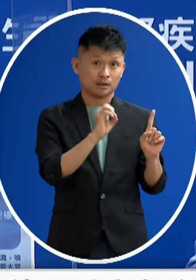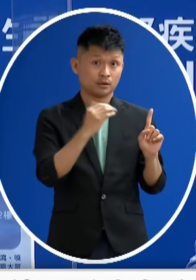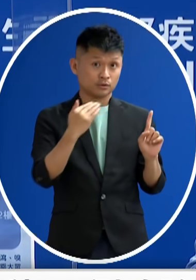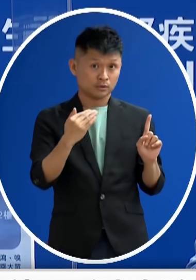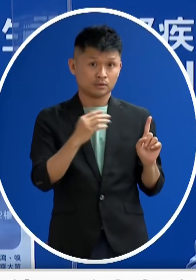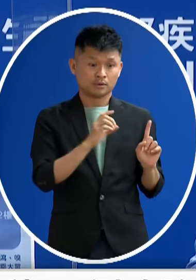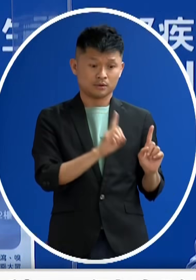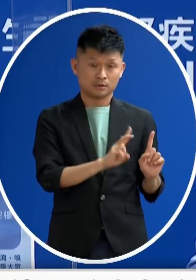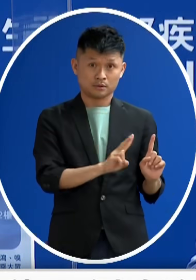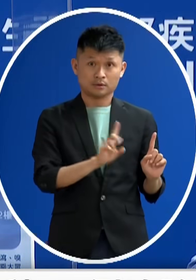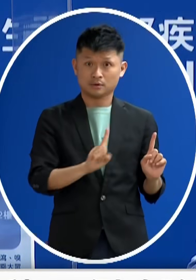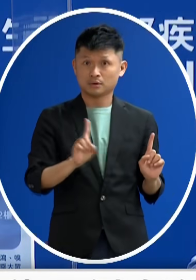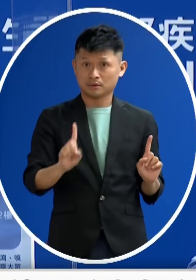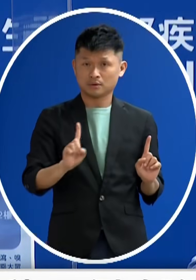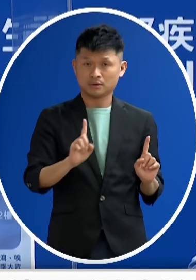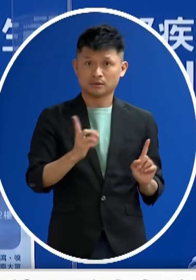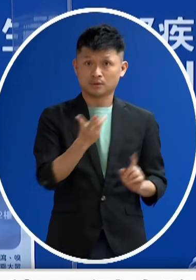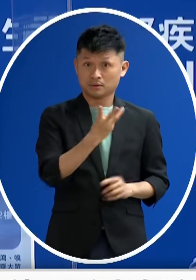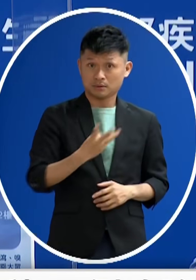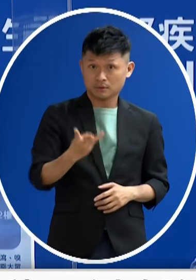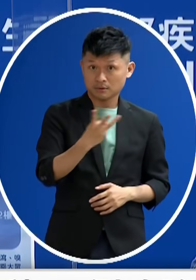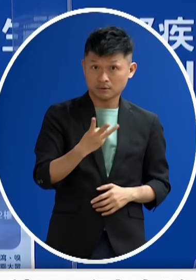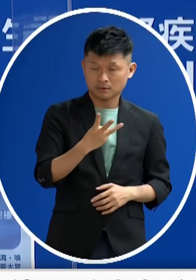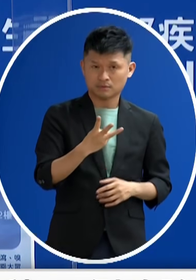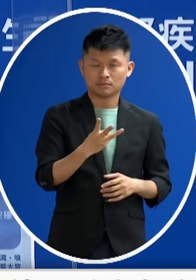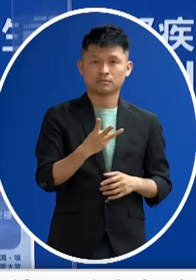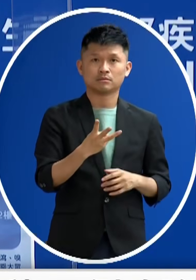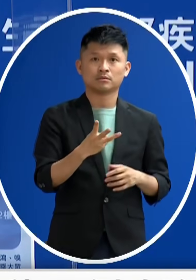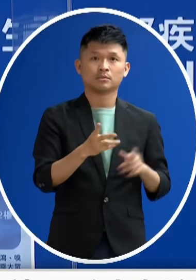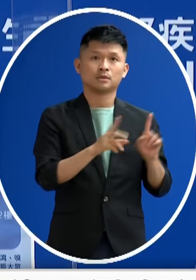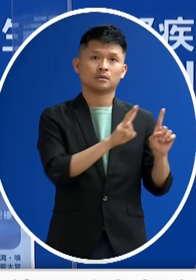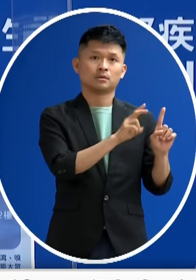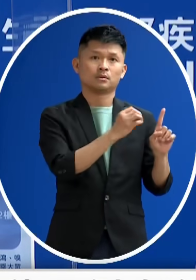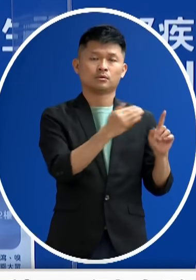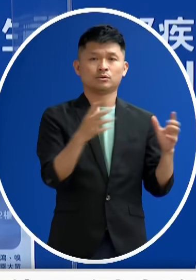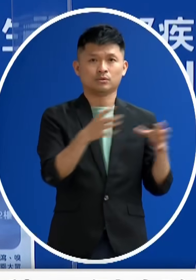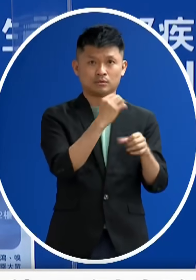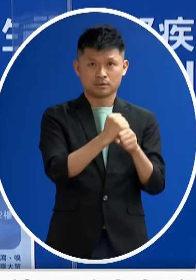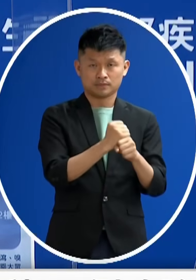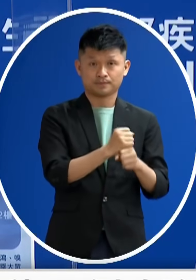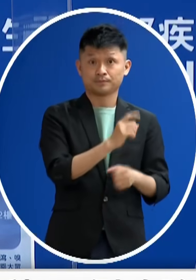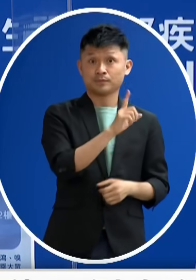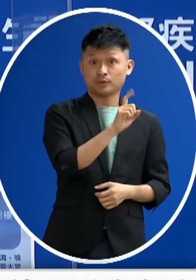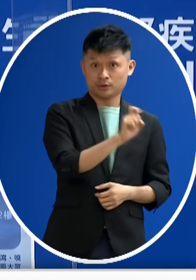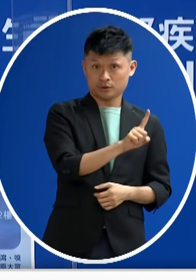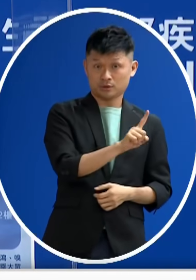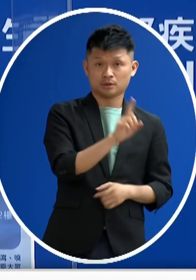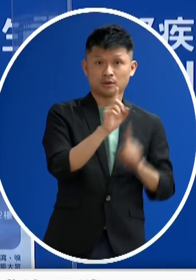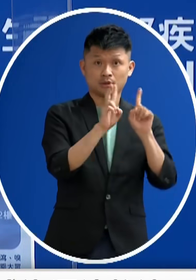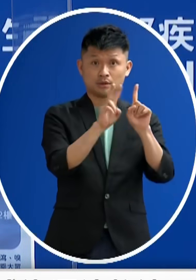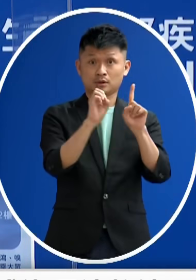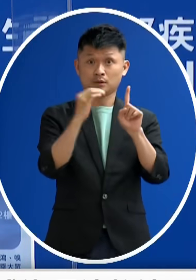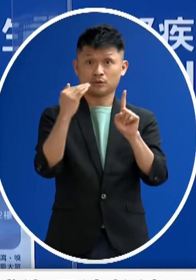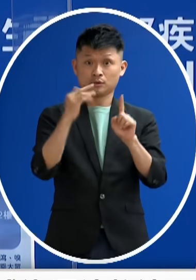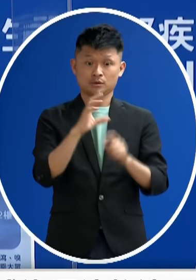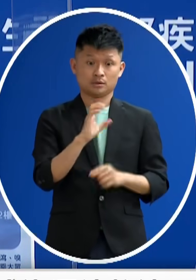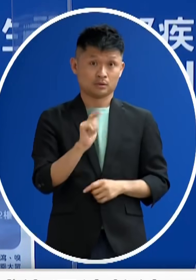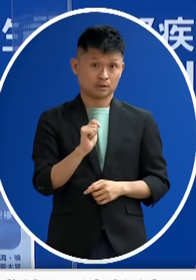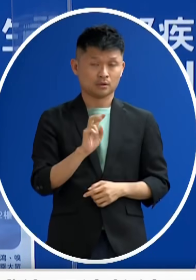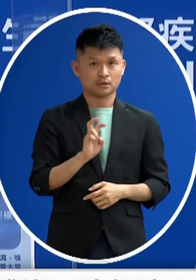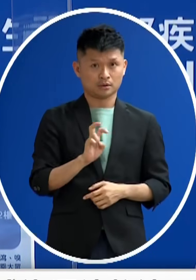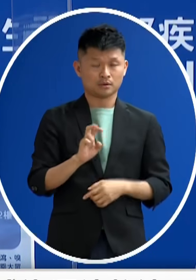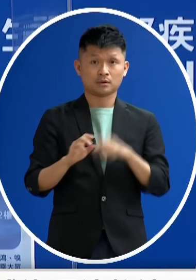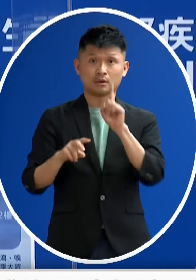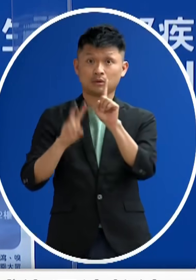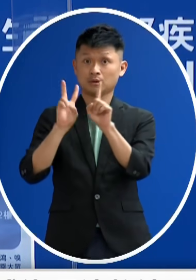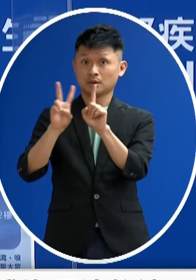1208 1209 1210 1211，他是1202的同事，1208的 CT 值是11，1209的 CT 值是